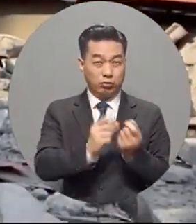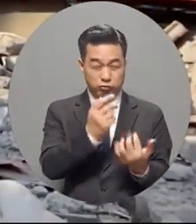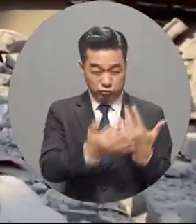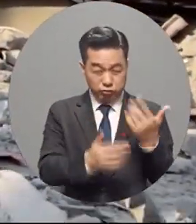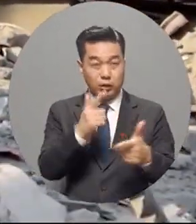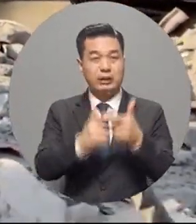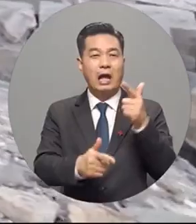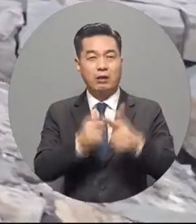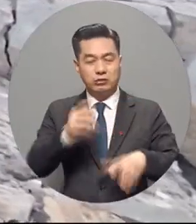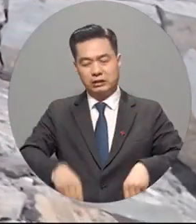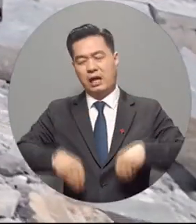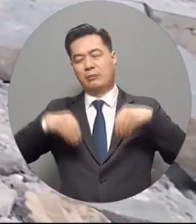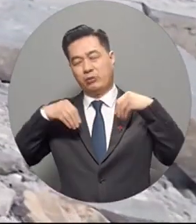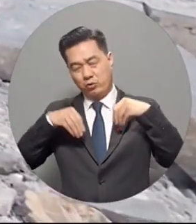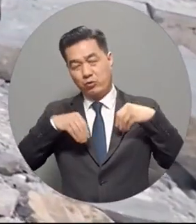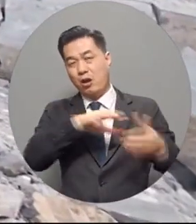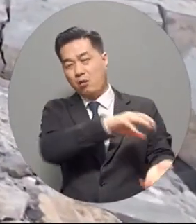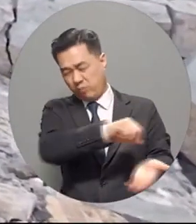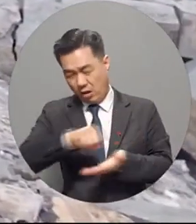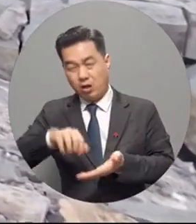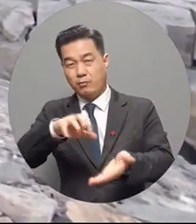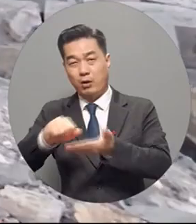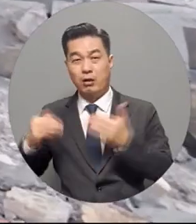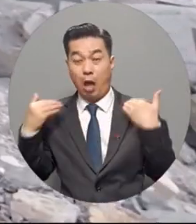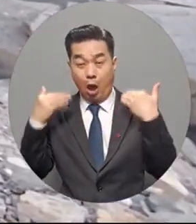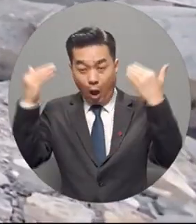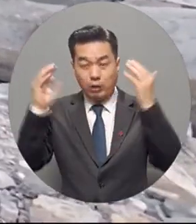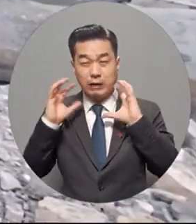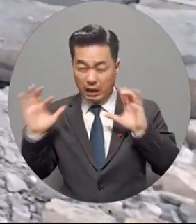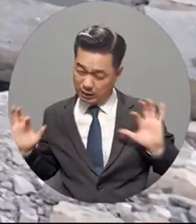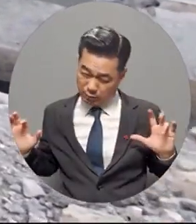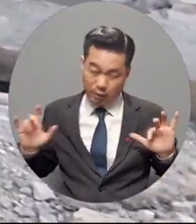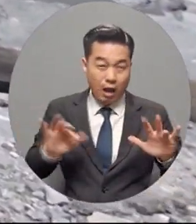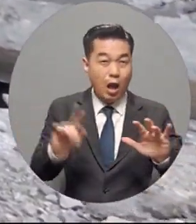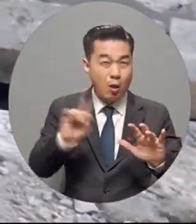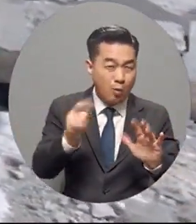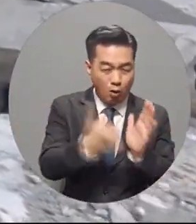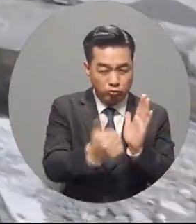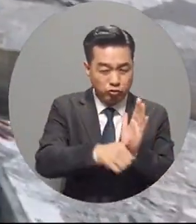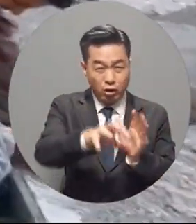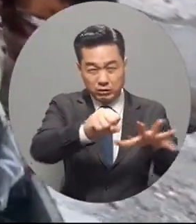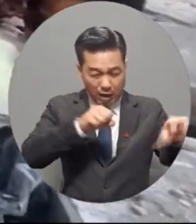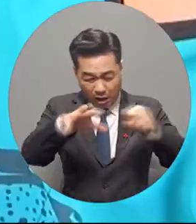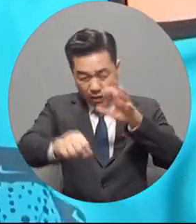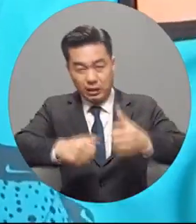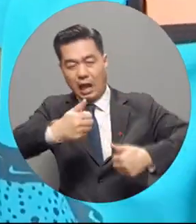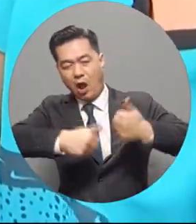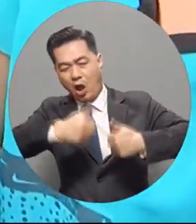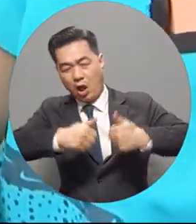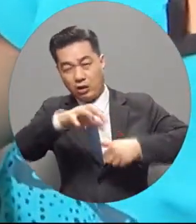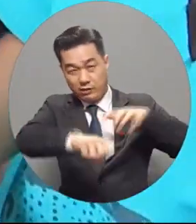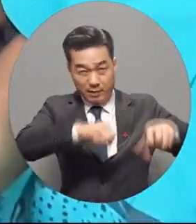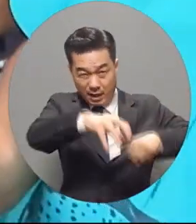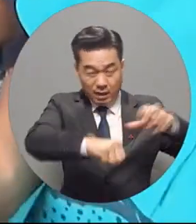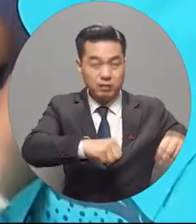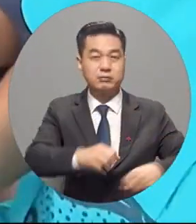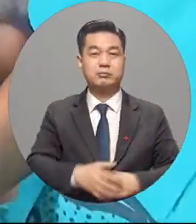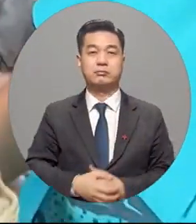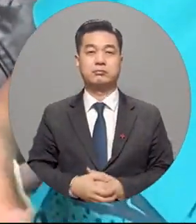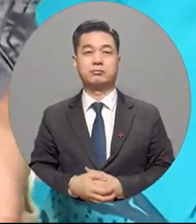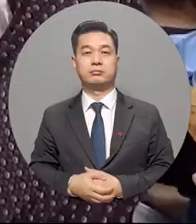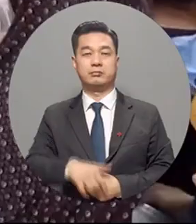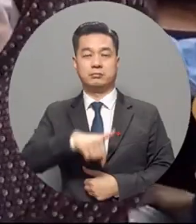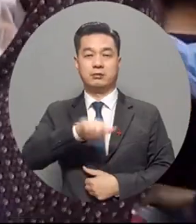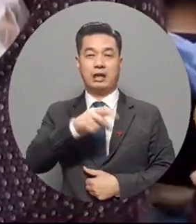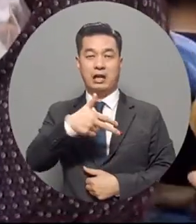땔감과 담요까지. 어른아이 할 것 없이 모두 달려들어 뭐라도 건지려는 치열한 경쟁을 벌입니다.